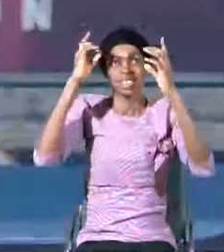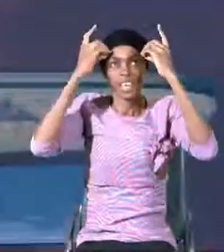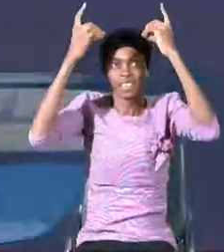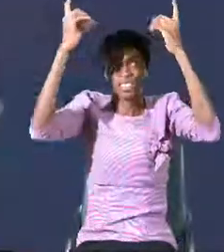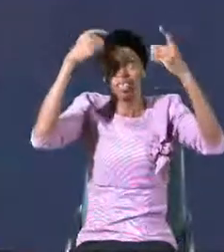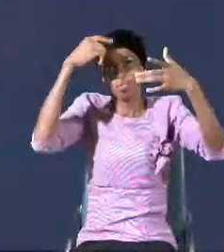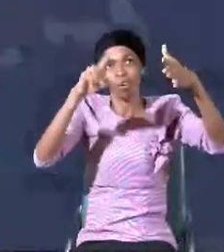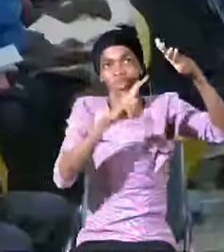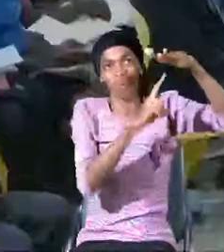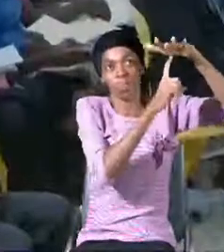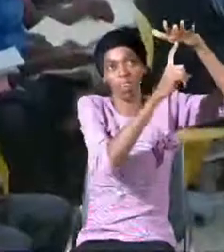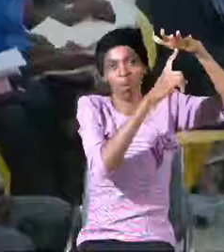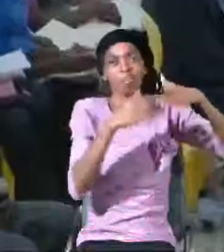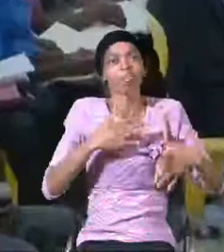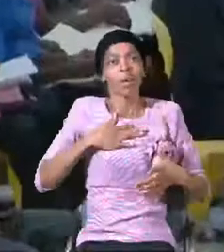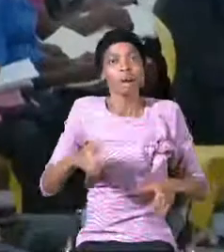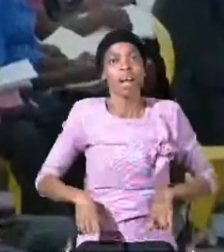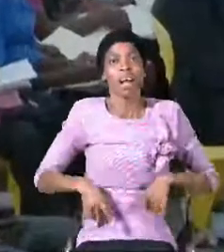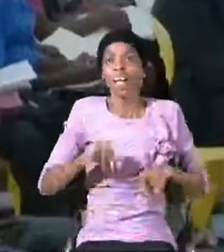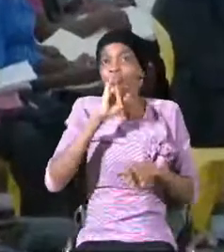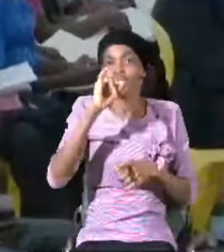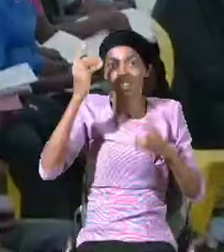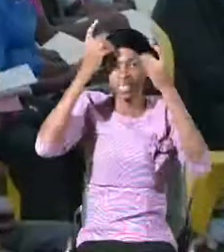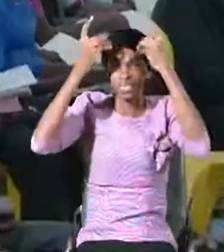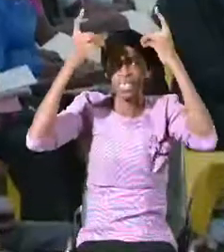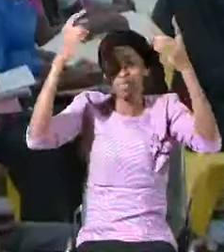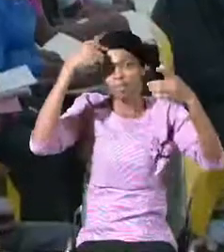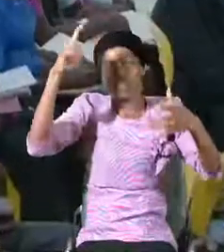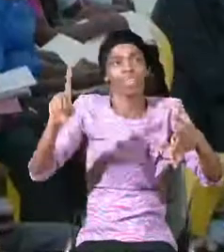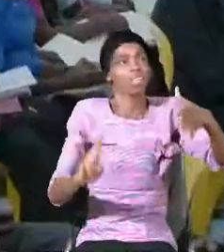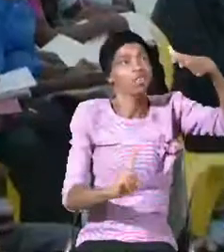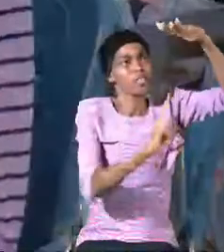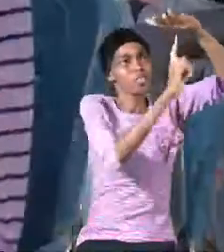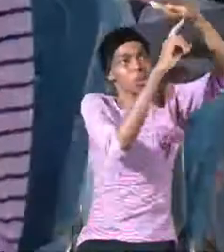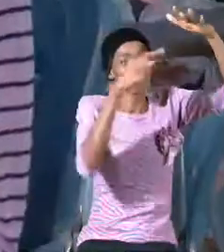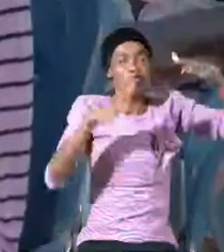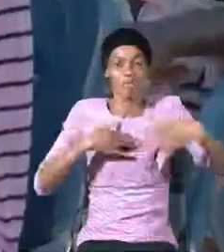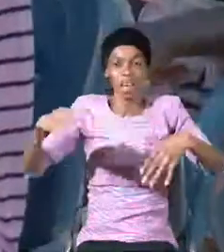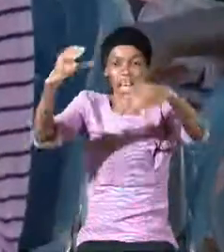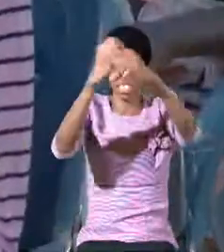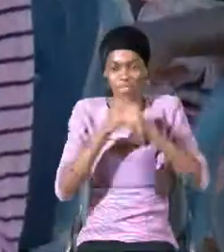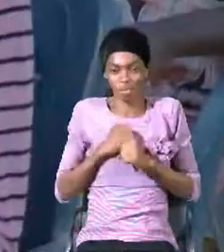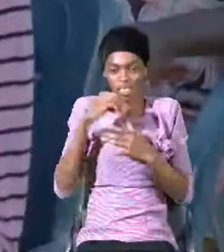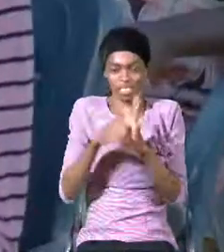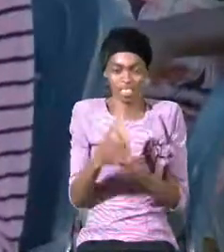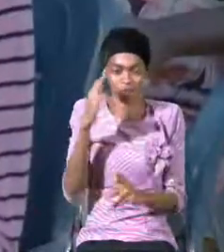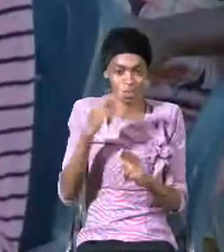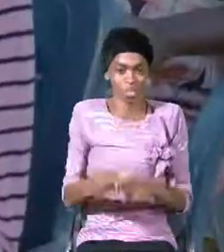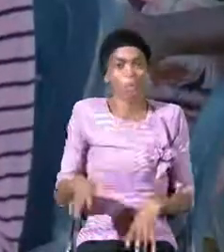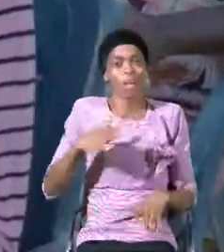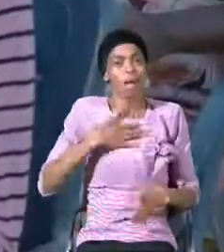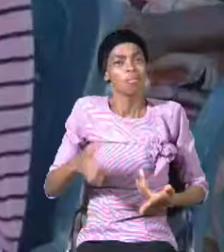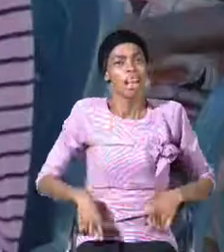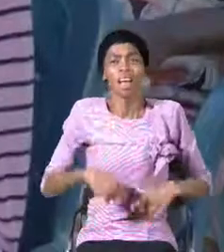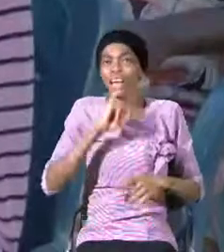sommet. Ma vie est destinée au sommet de mes réalisations. Ma vie